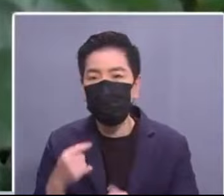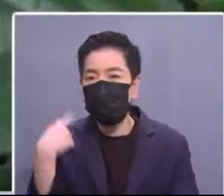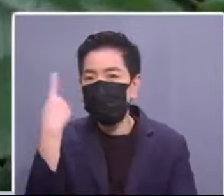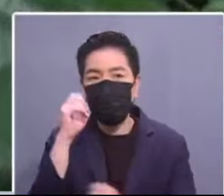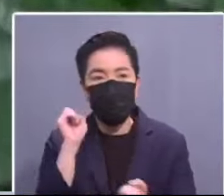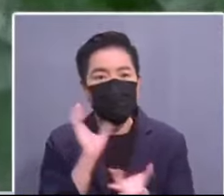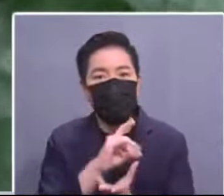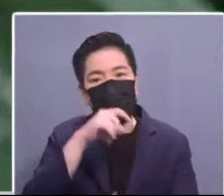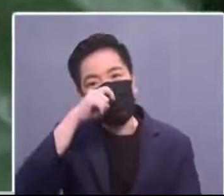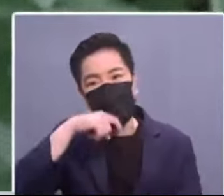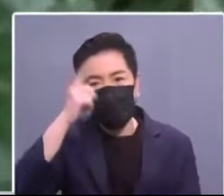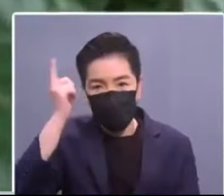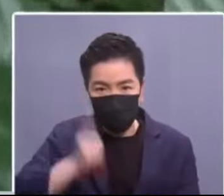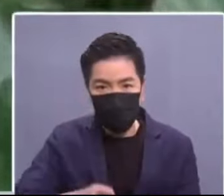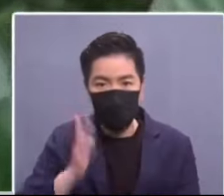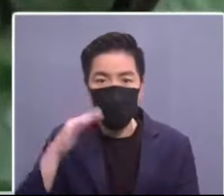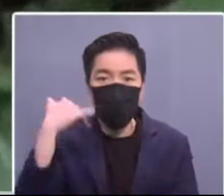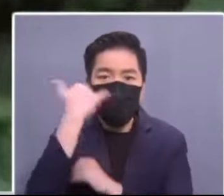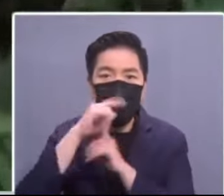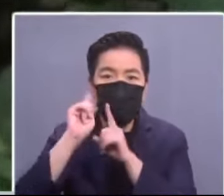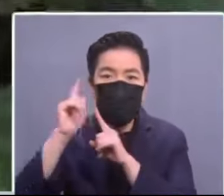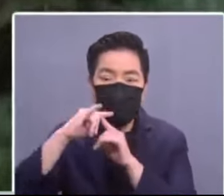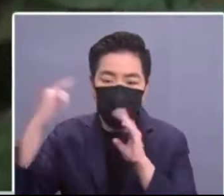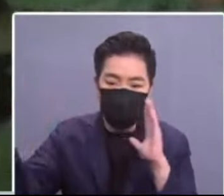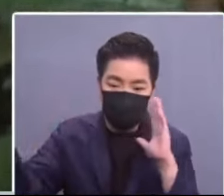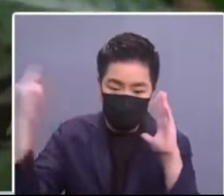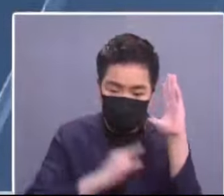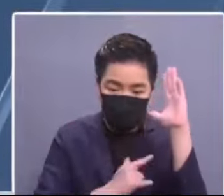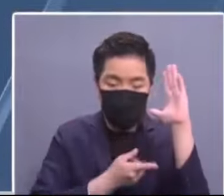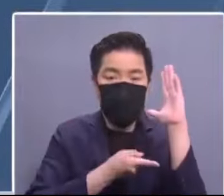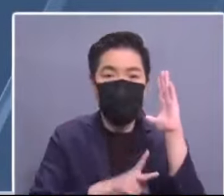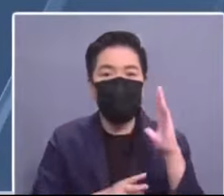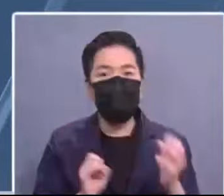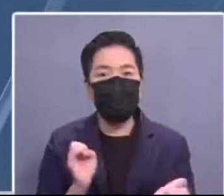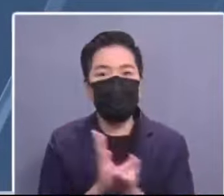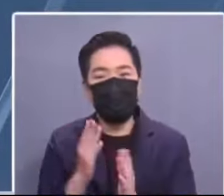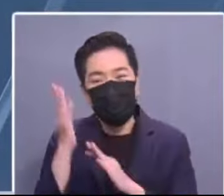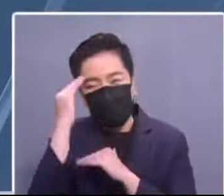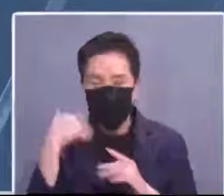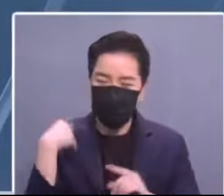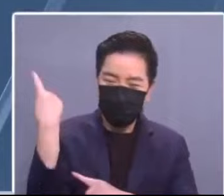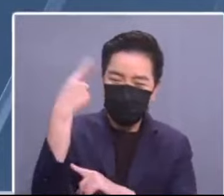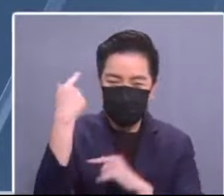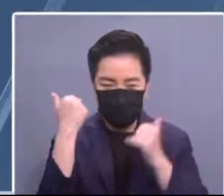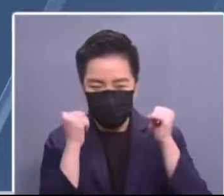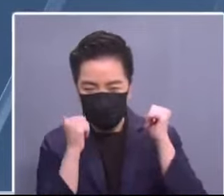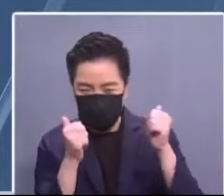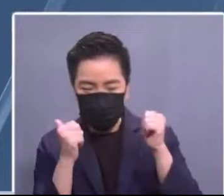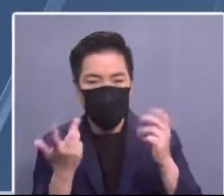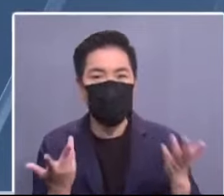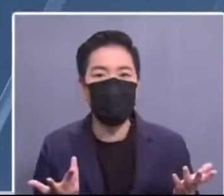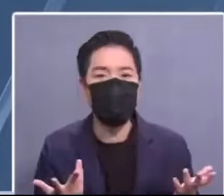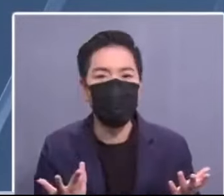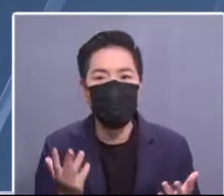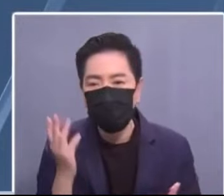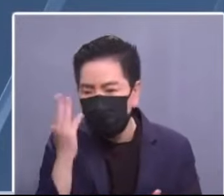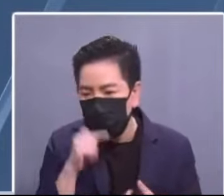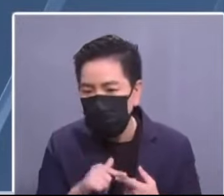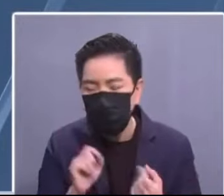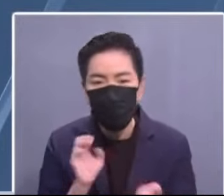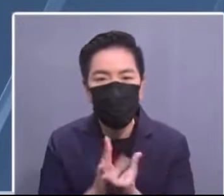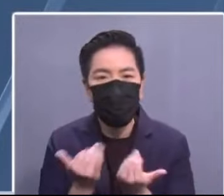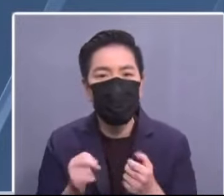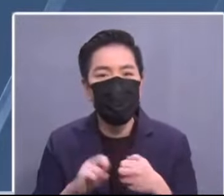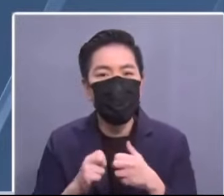เที่ยวไทยนะคะในแง่ของชาวต่างชาติที่เข้ามาในโครงการภูเก็ตแซนด์บ็อกซ์นี่เขาก็คาดหวังนะคะว่าจะได้มาเที่ยวธรรมชาติที่สวยงามนะคะแ